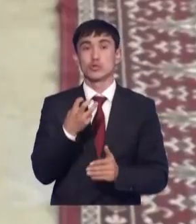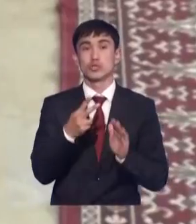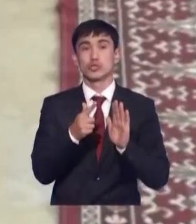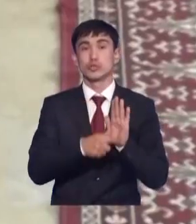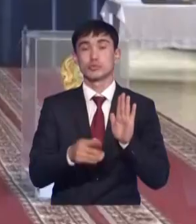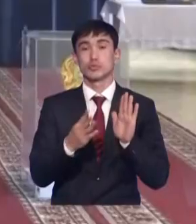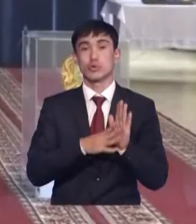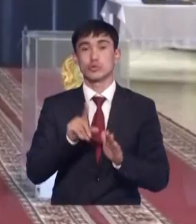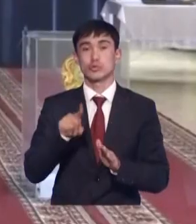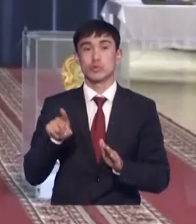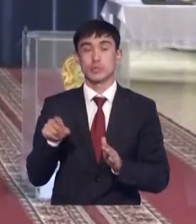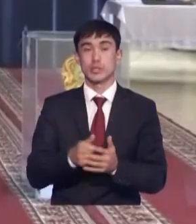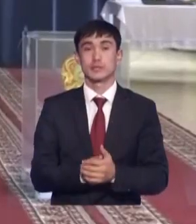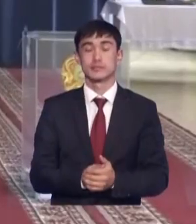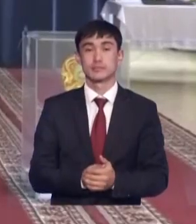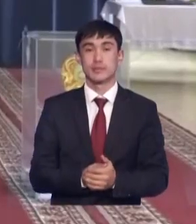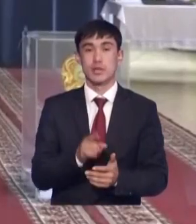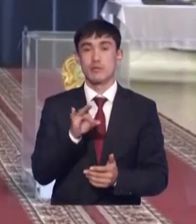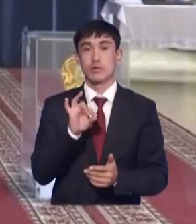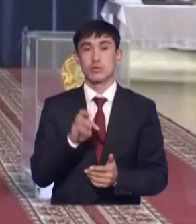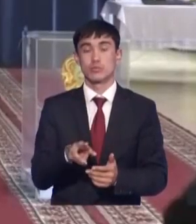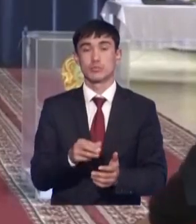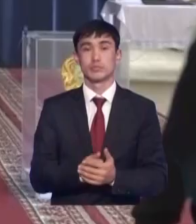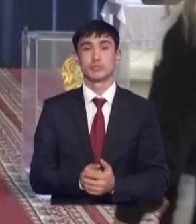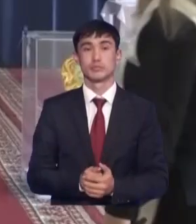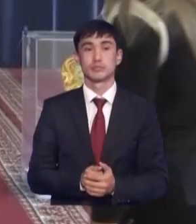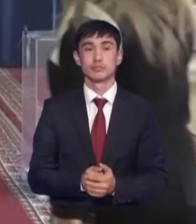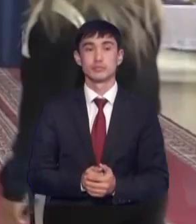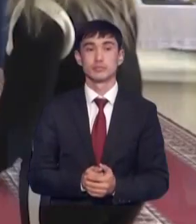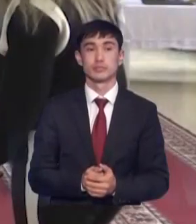379-шы нөмірлі референдум